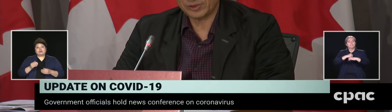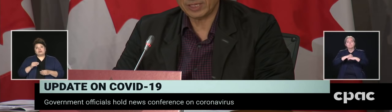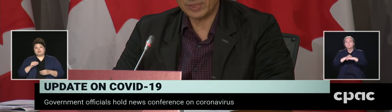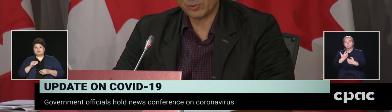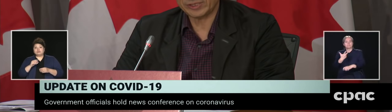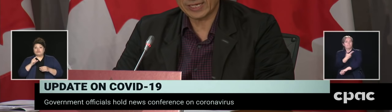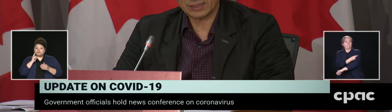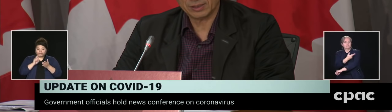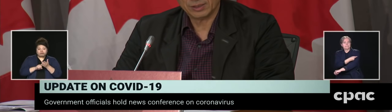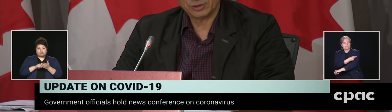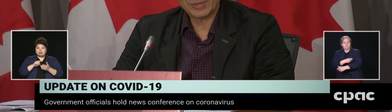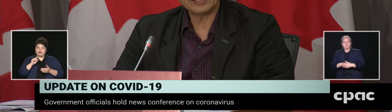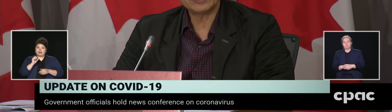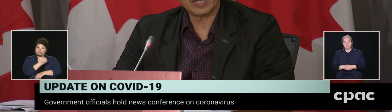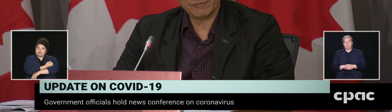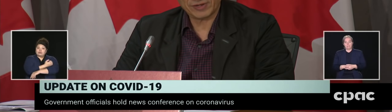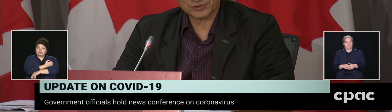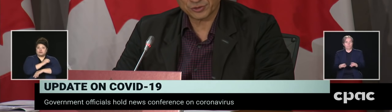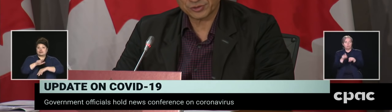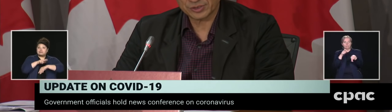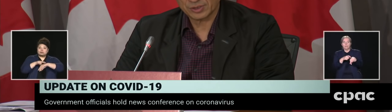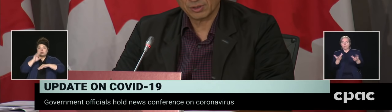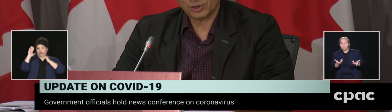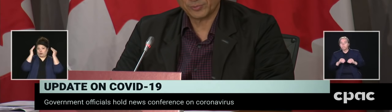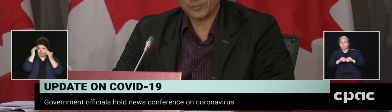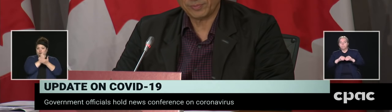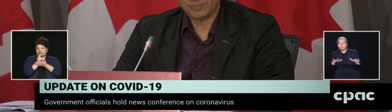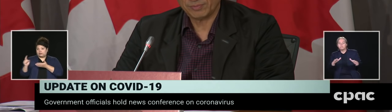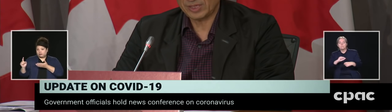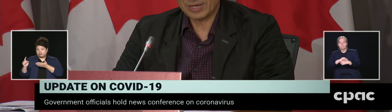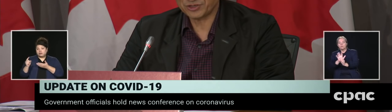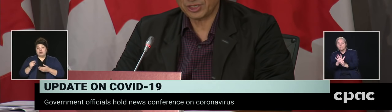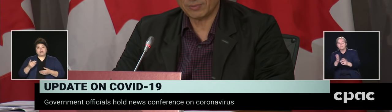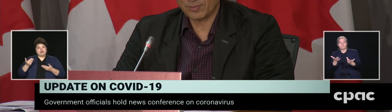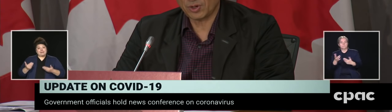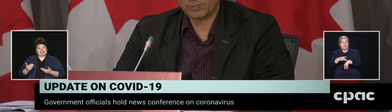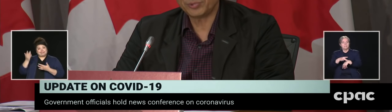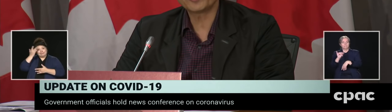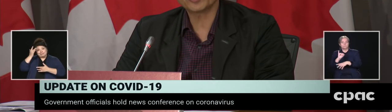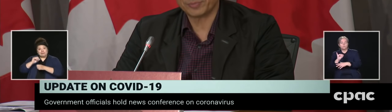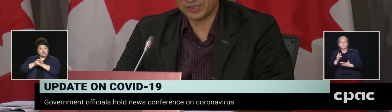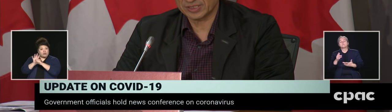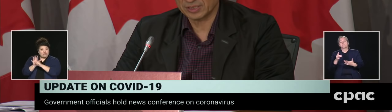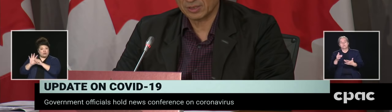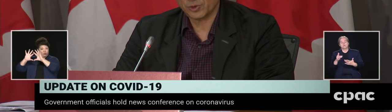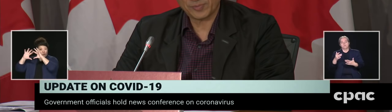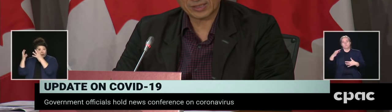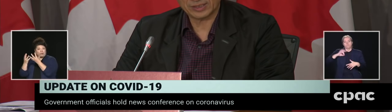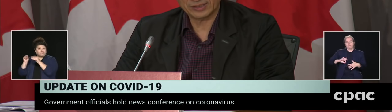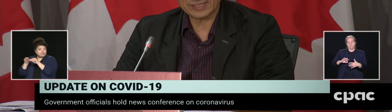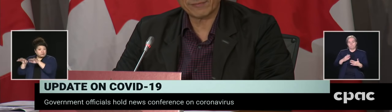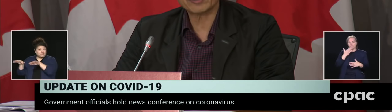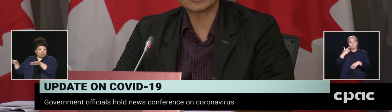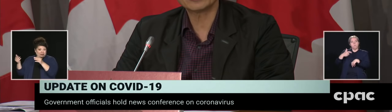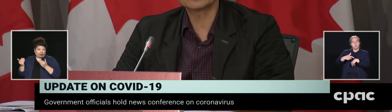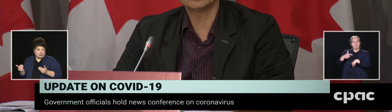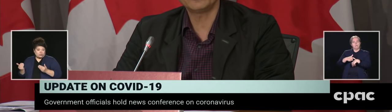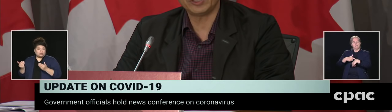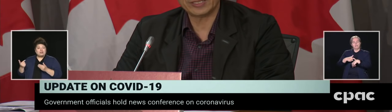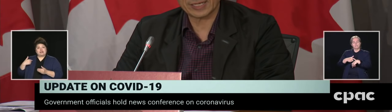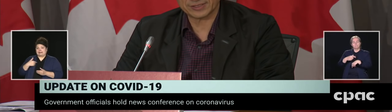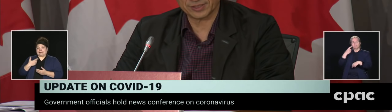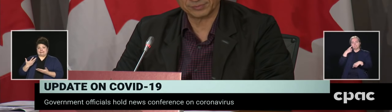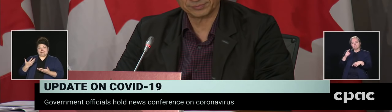pleine pandémie mondiale d'une maladie infectieuse, on ne peut imaginer un moment plus propice pour parler des avantages